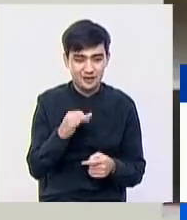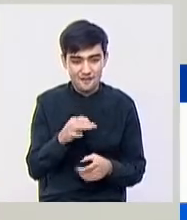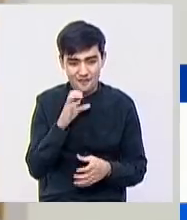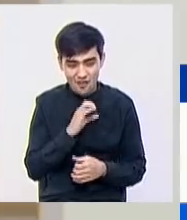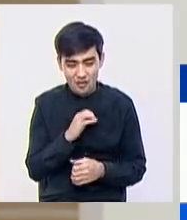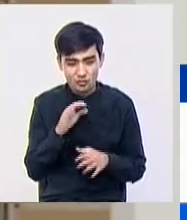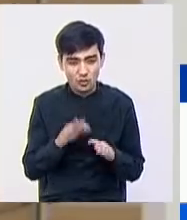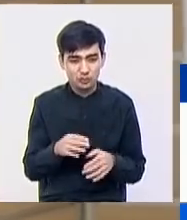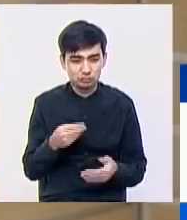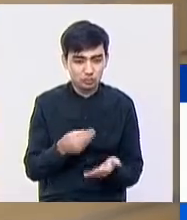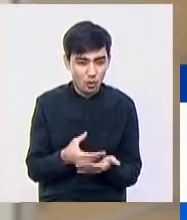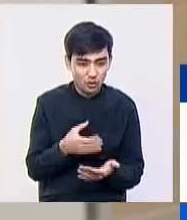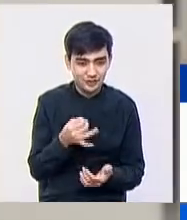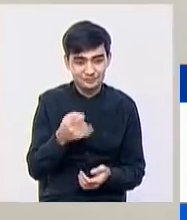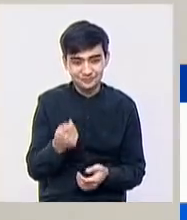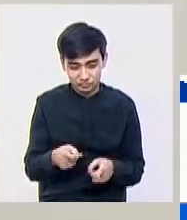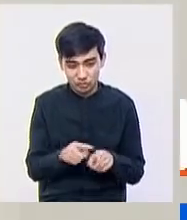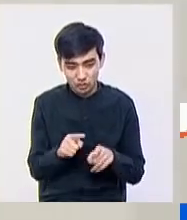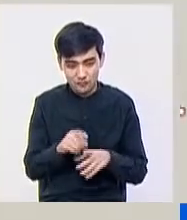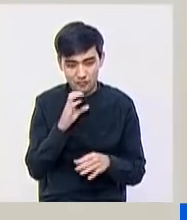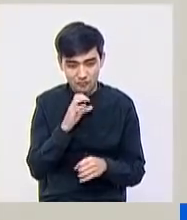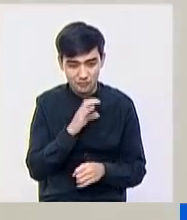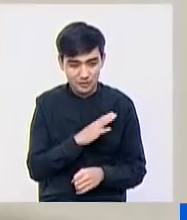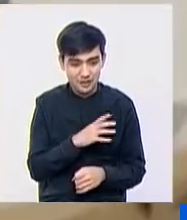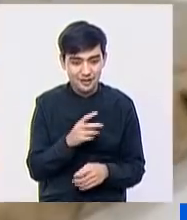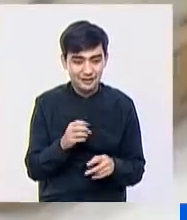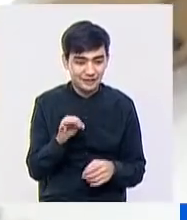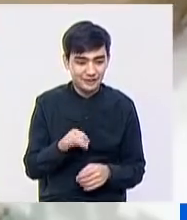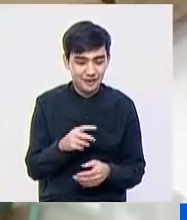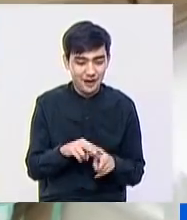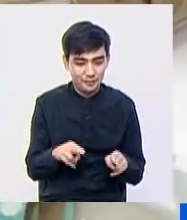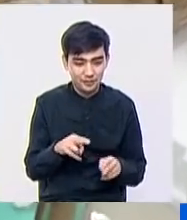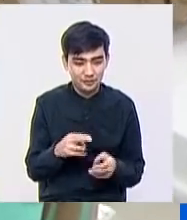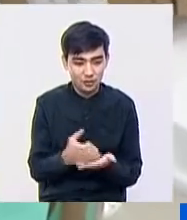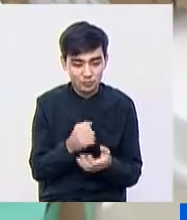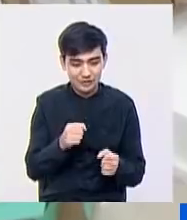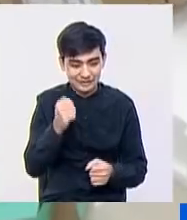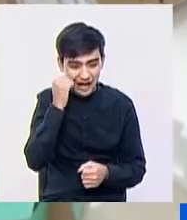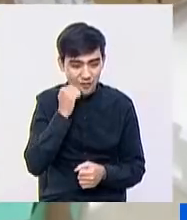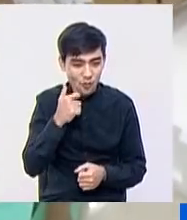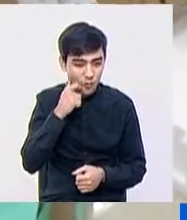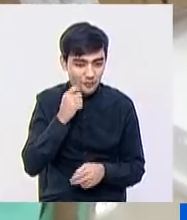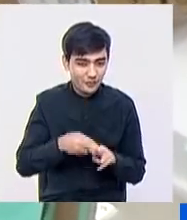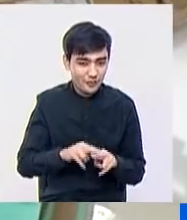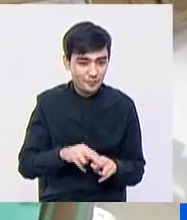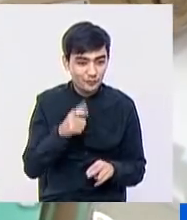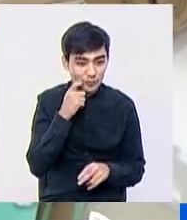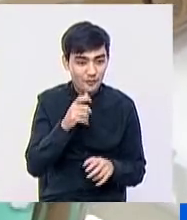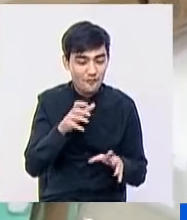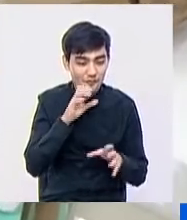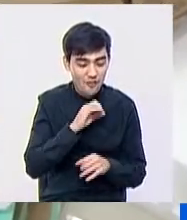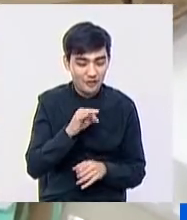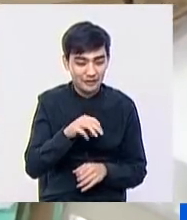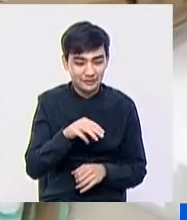брали не только дорогие товары, но еще дешевые. Интересно, что здесь можно найти вот такие старые кроссовки. Видимо, они то, что украли в